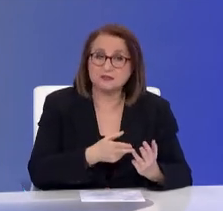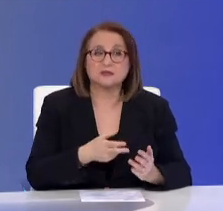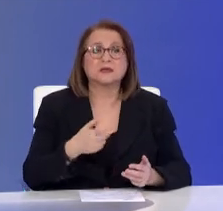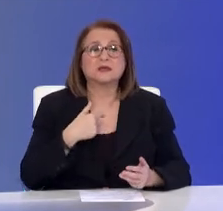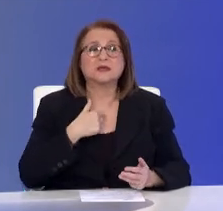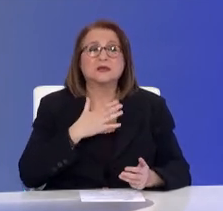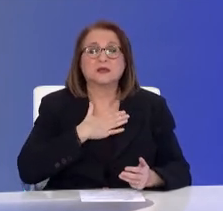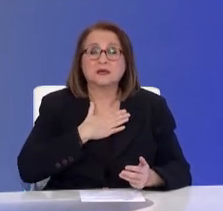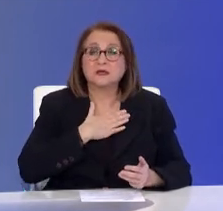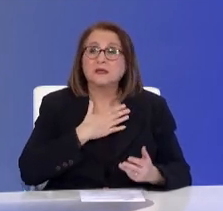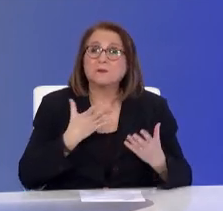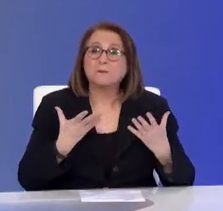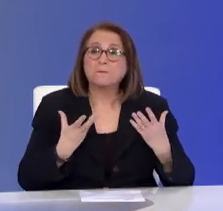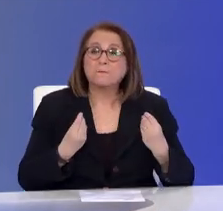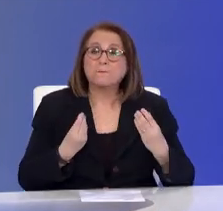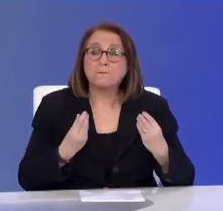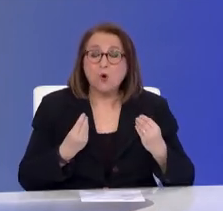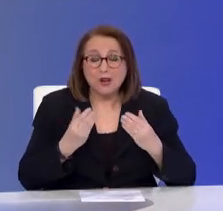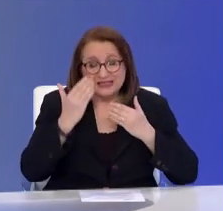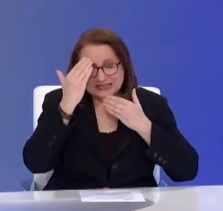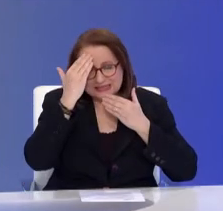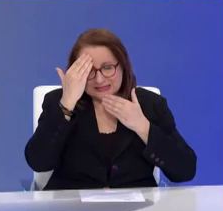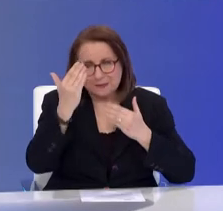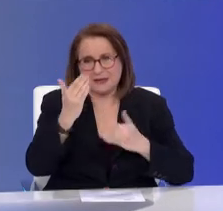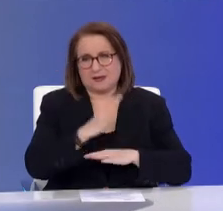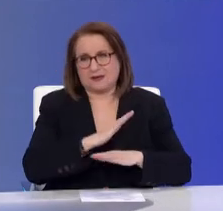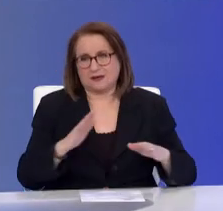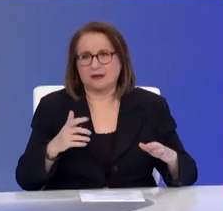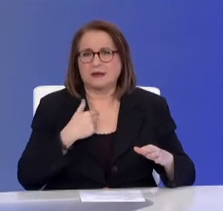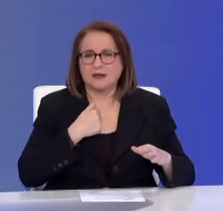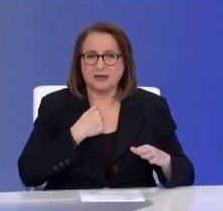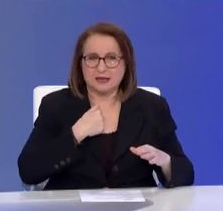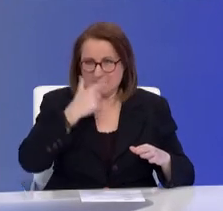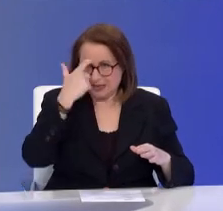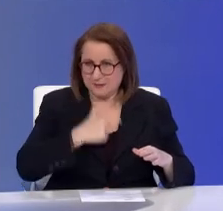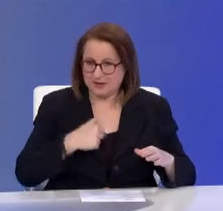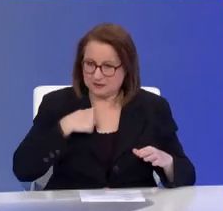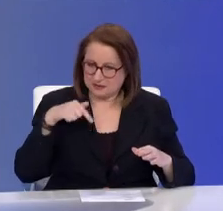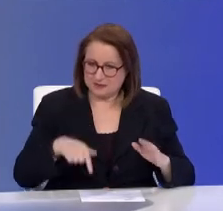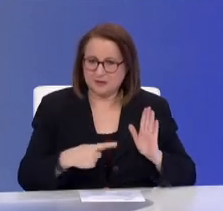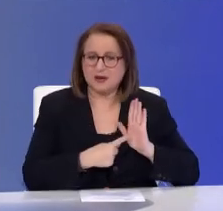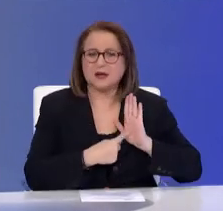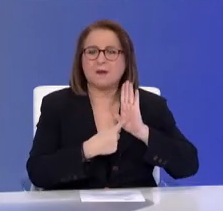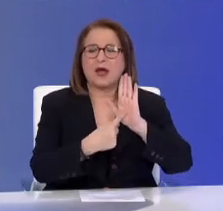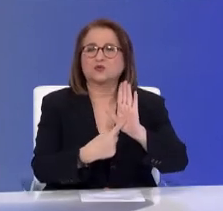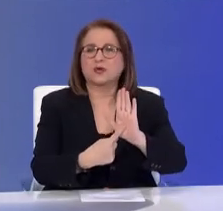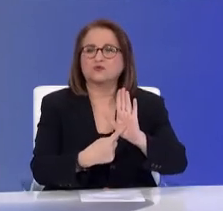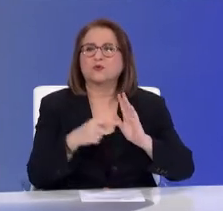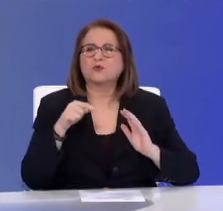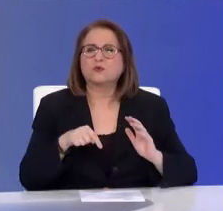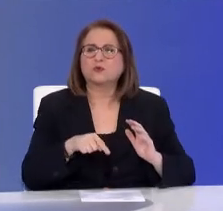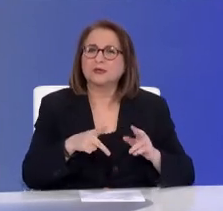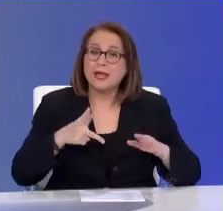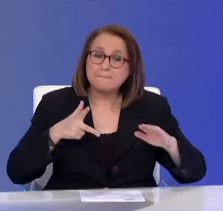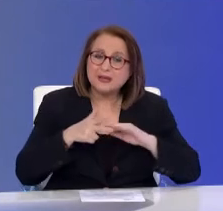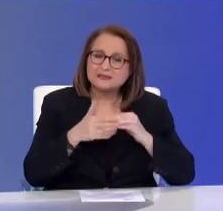της Γαλλίας. Κυρίες και κύριοι, είναι μεγάλη τιμή για μένα σήμερα να παρουσιάσω και να